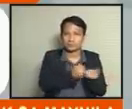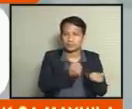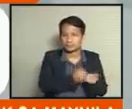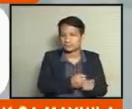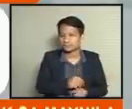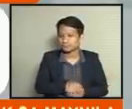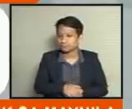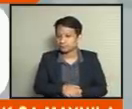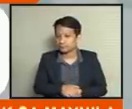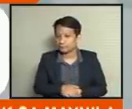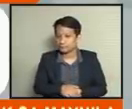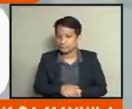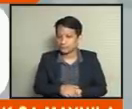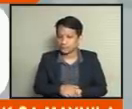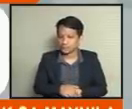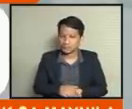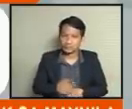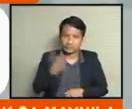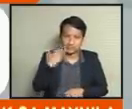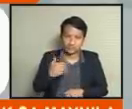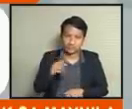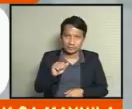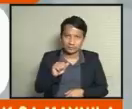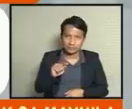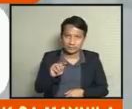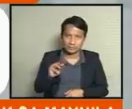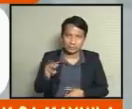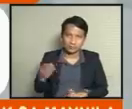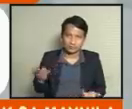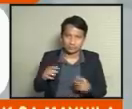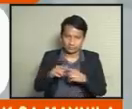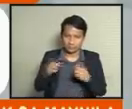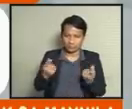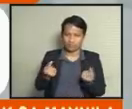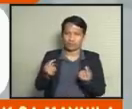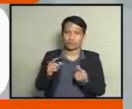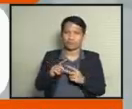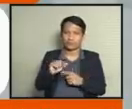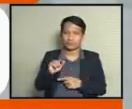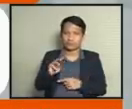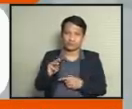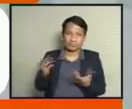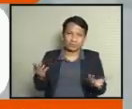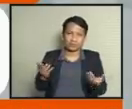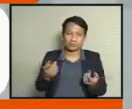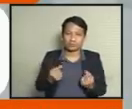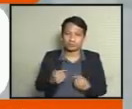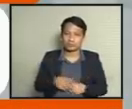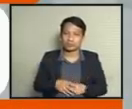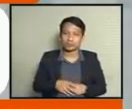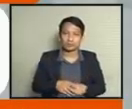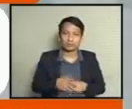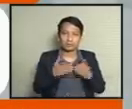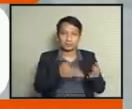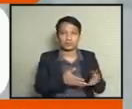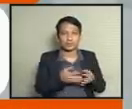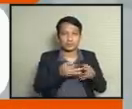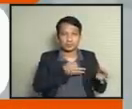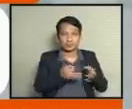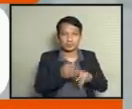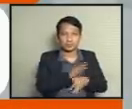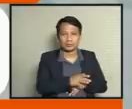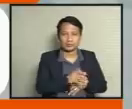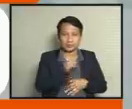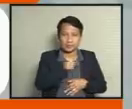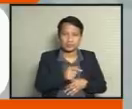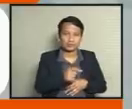Okay. Kasi naman, Sir, meron nga siyang ATM. Kung wala naman laman, anong gagawin niya doon? Walang yan nga, Sir. Pinaliwanag ko naman po sa kanya, Sir. Hindi